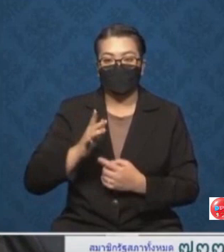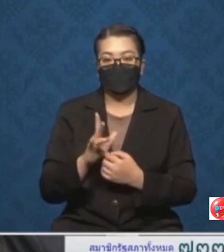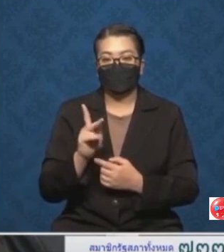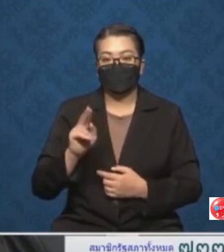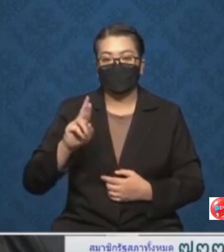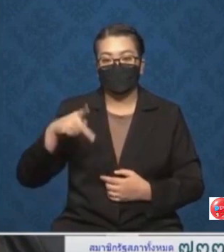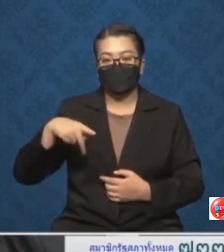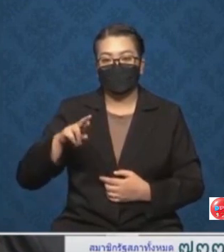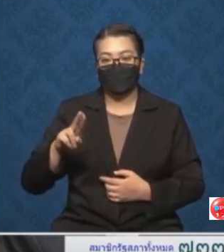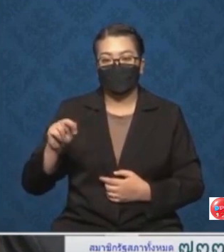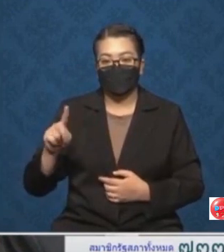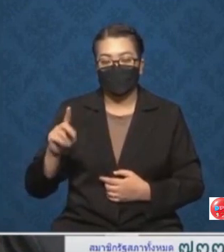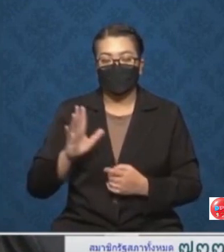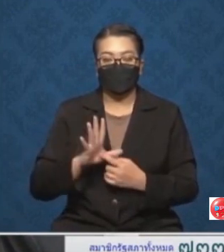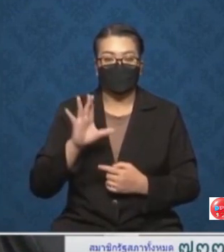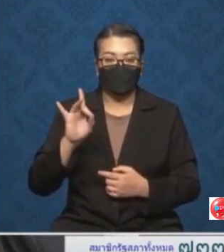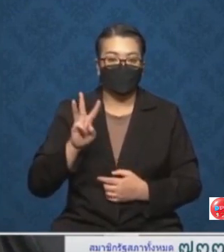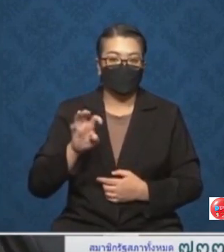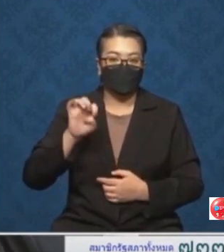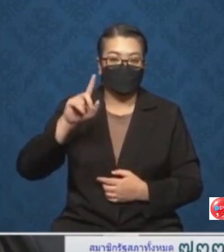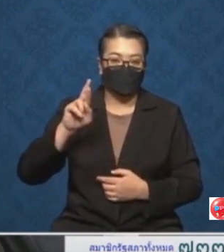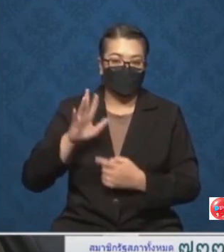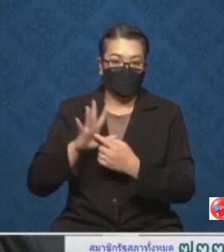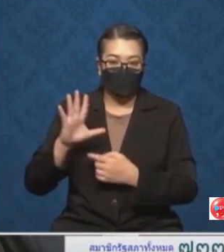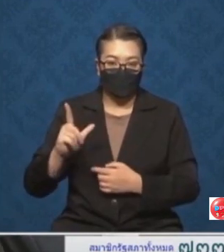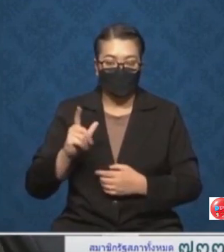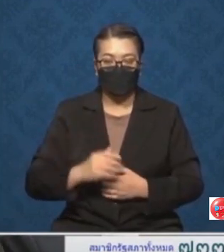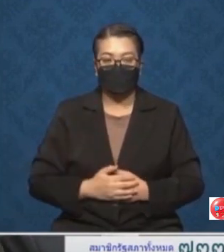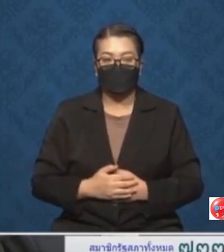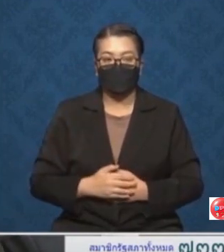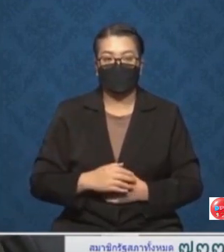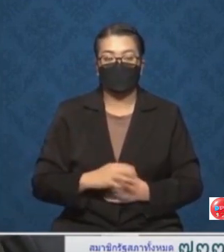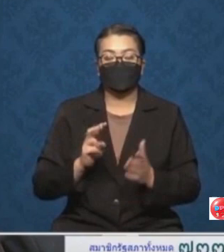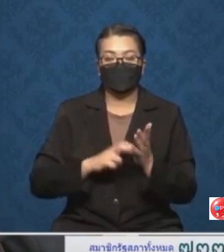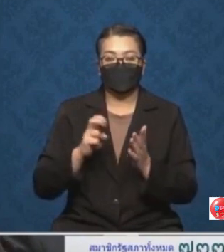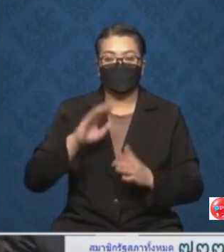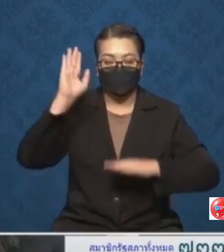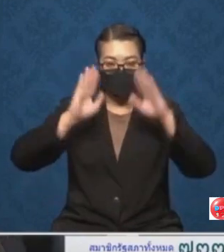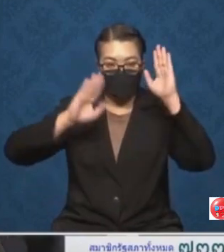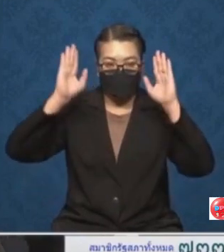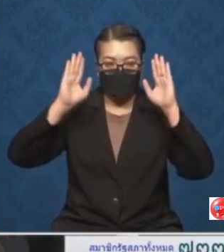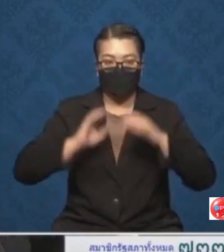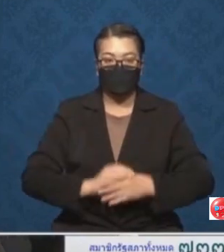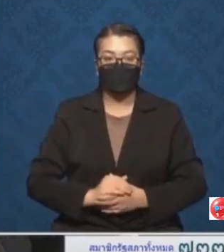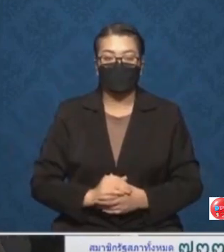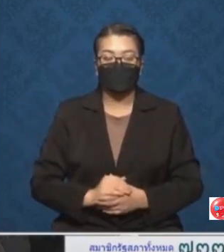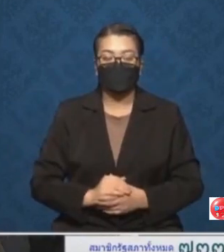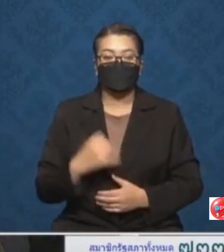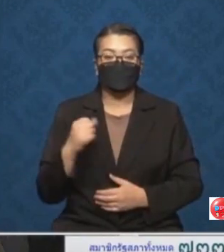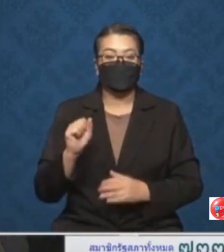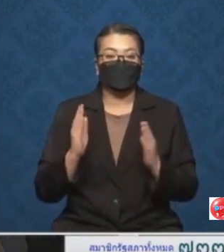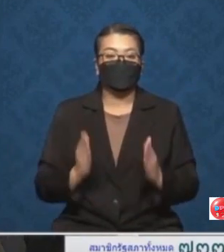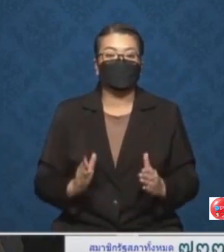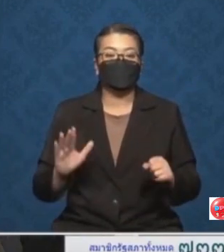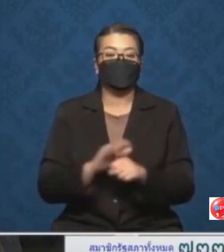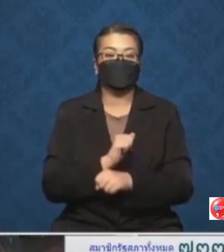ตแปดนายวิรัตรัตนเศษขอผู้รับรองด้วยครับ ครับขอผู้รับรองสิบท่านครับ